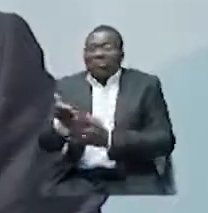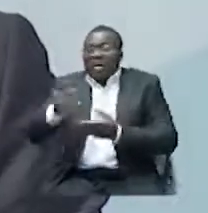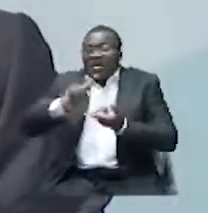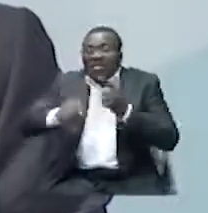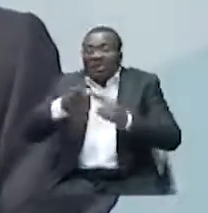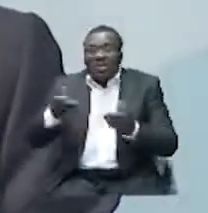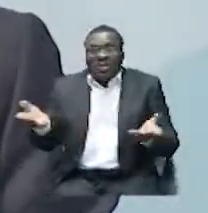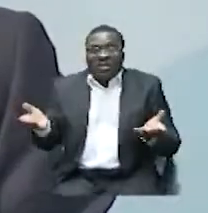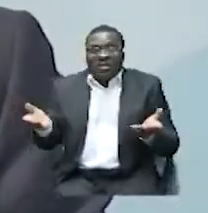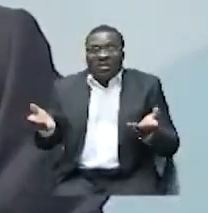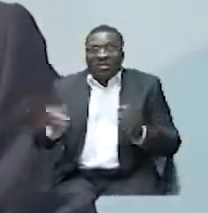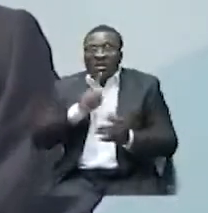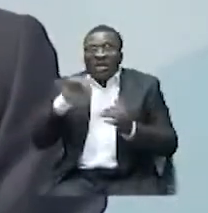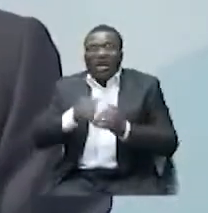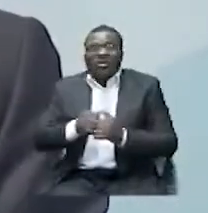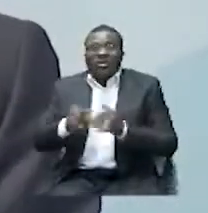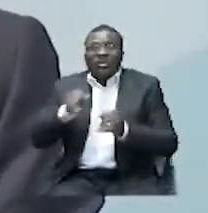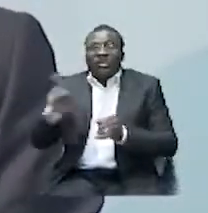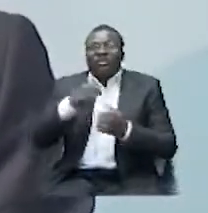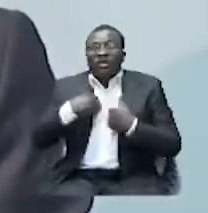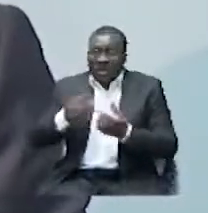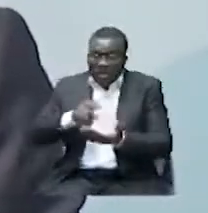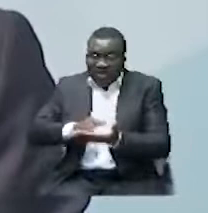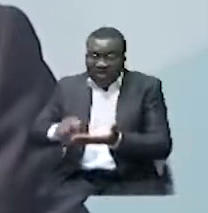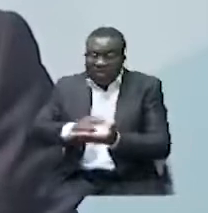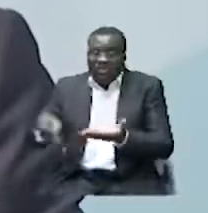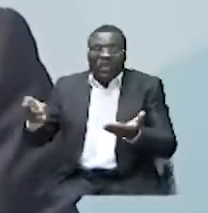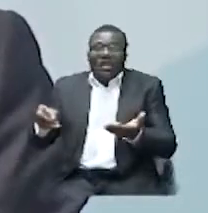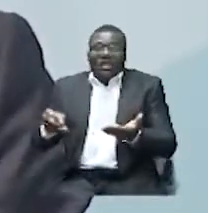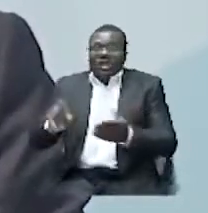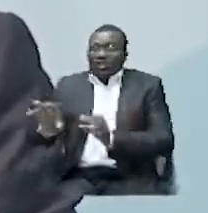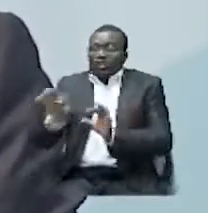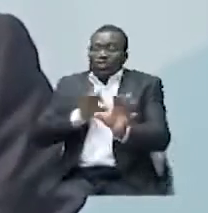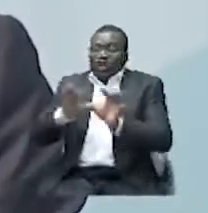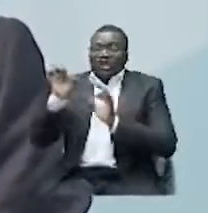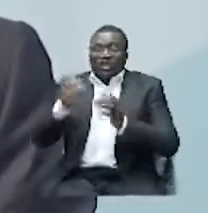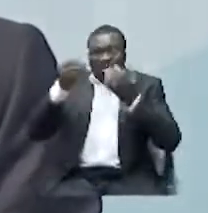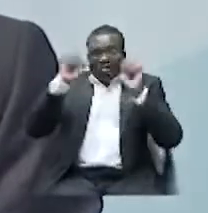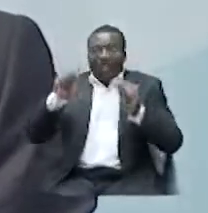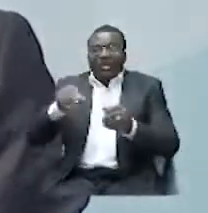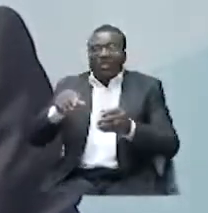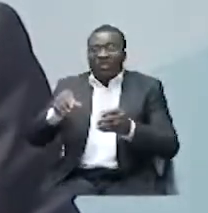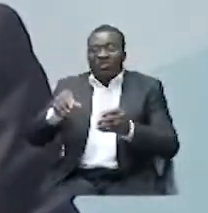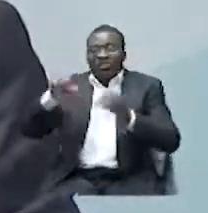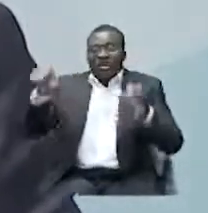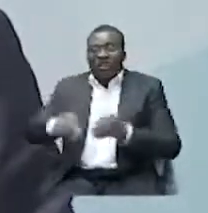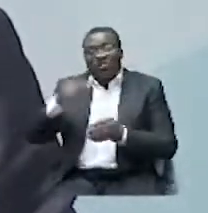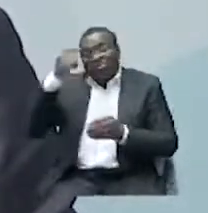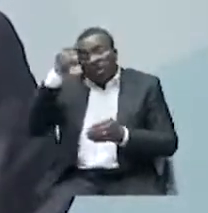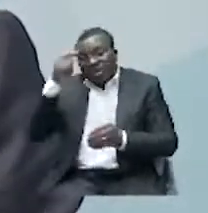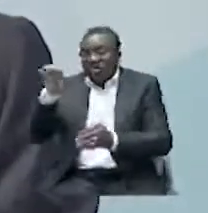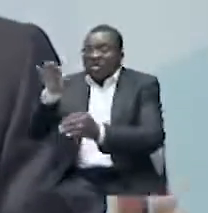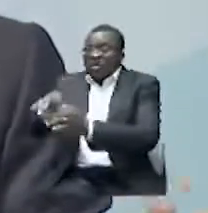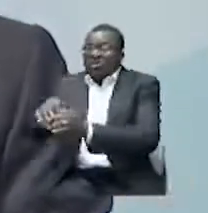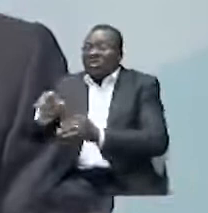clientélisme, est-ce que, si c'est ceux-là qui doivent élire le président de la Cour, est-ce que ce sera une élection qui va satisfaire